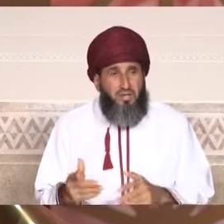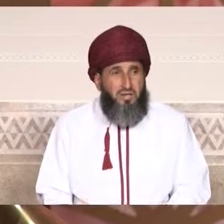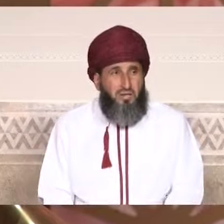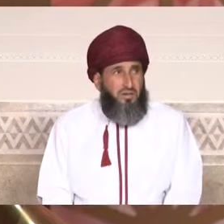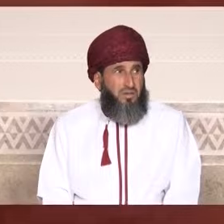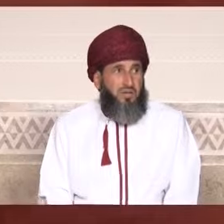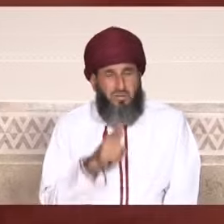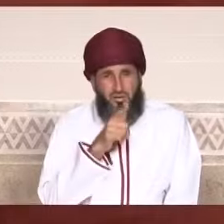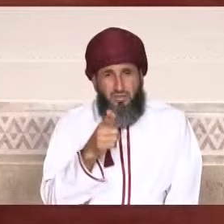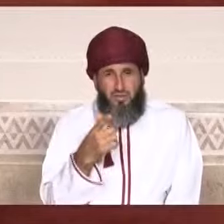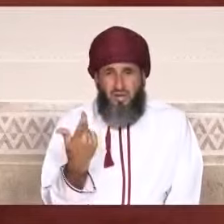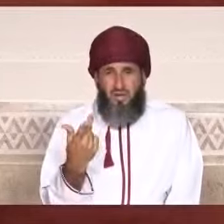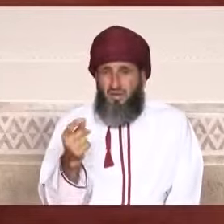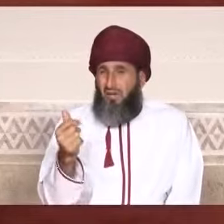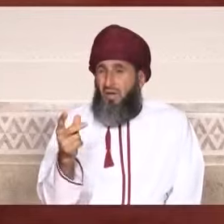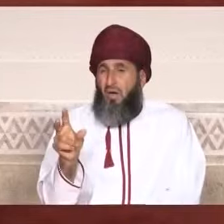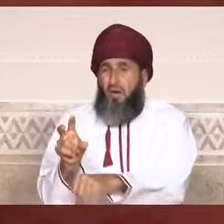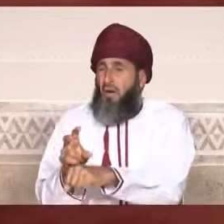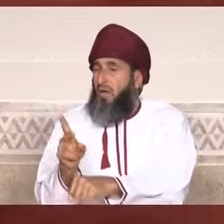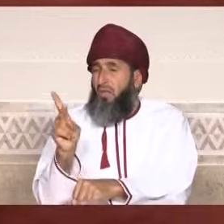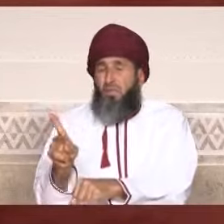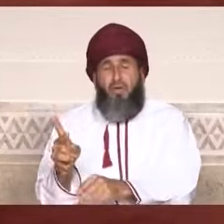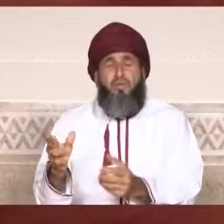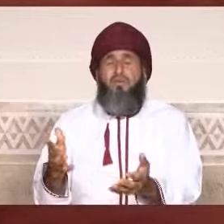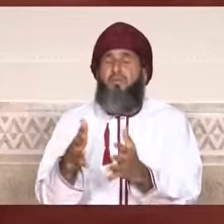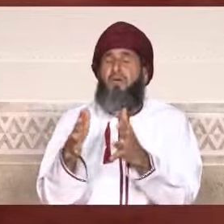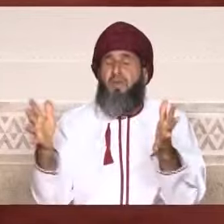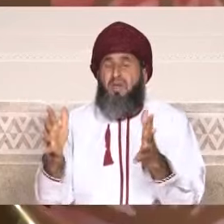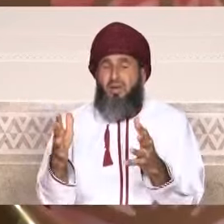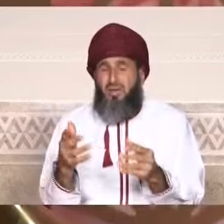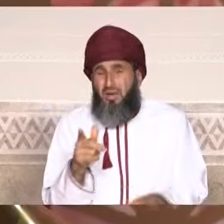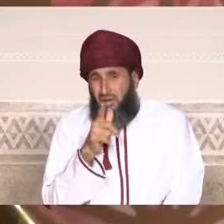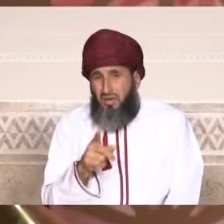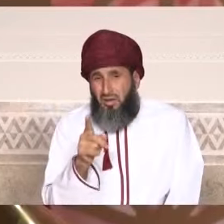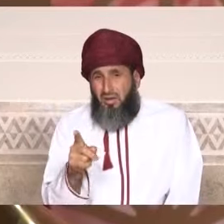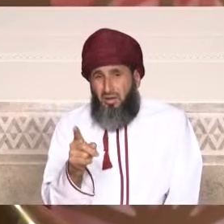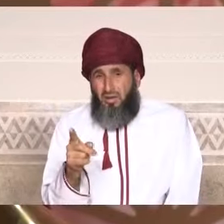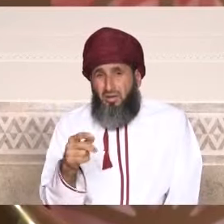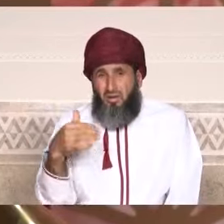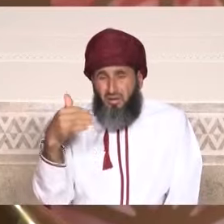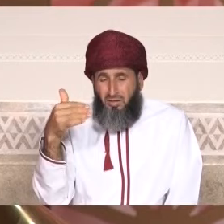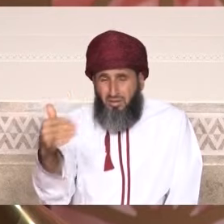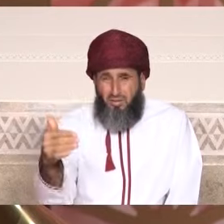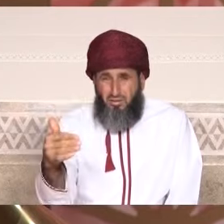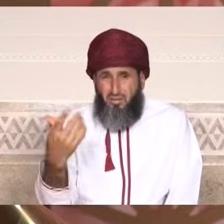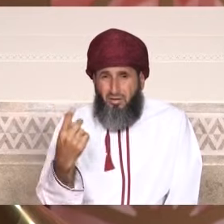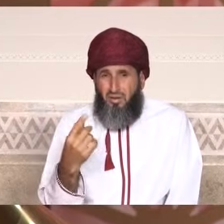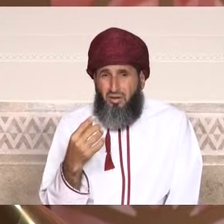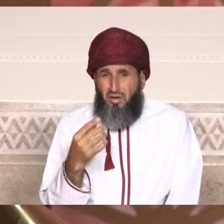وقد يكون عليه مغارم أشد من هذا المغرم الذي عليه لهذا، لأن الآخر